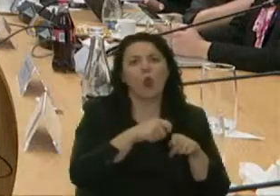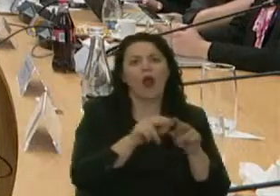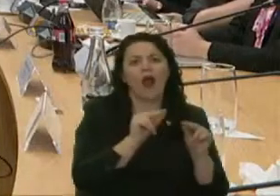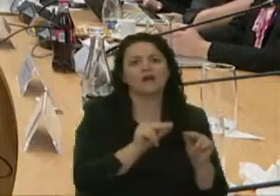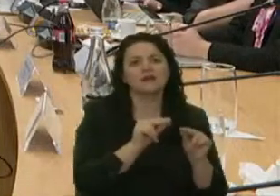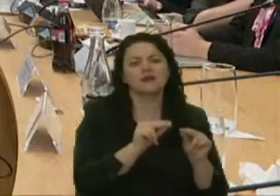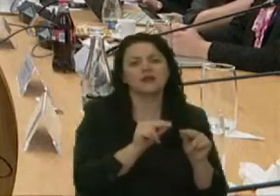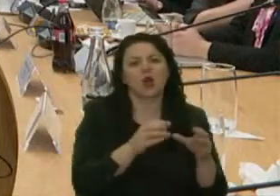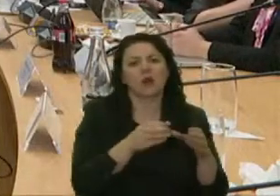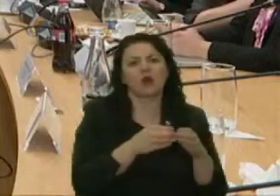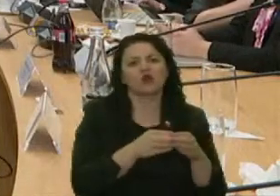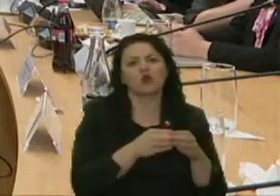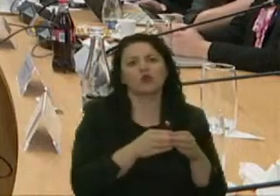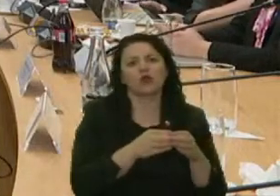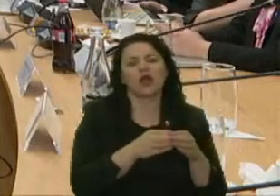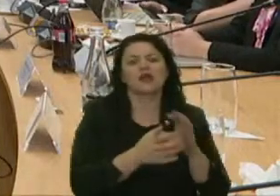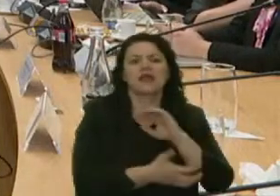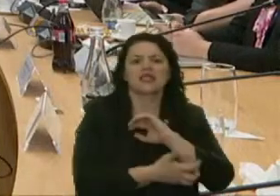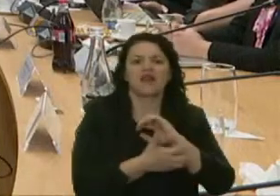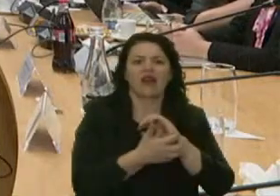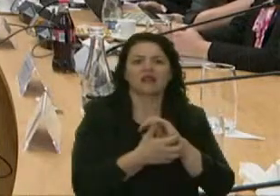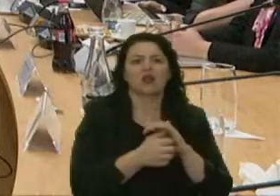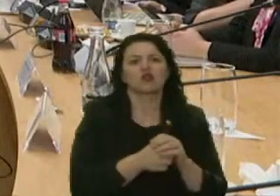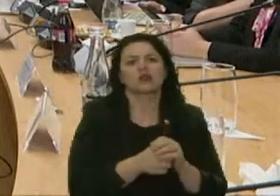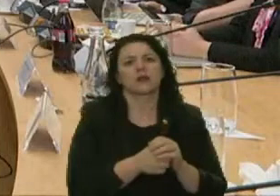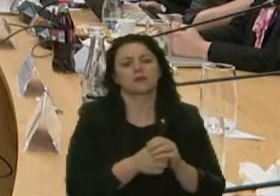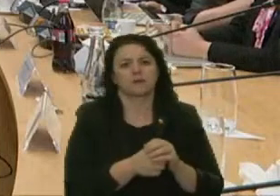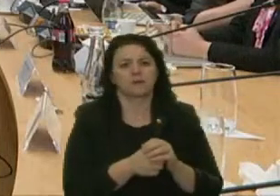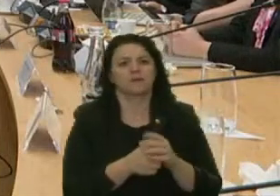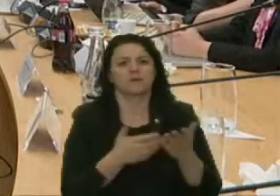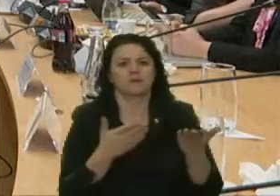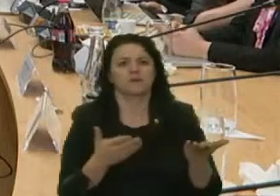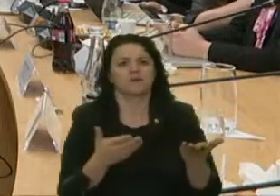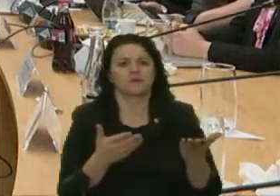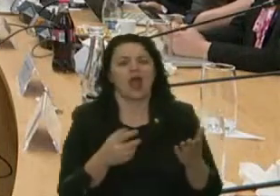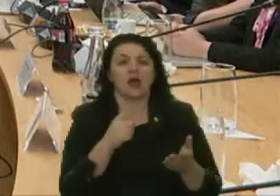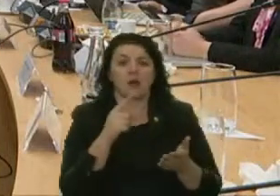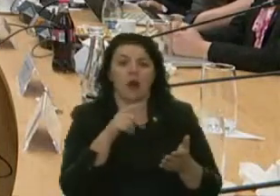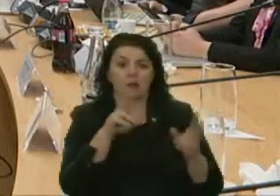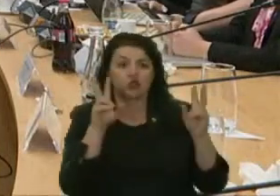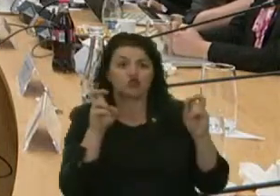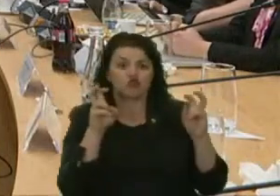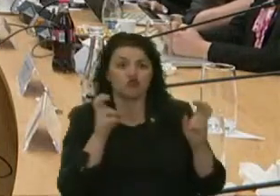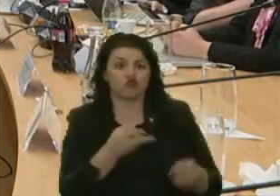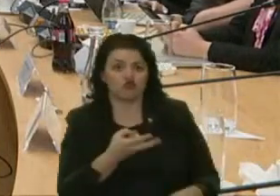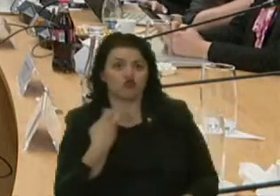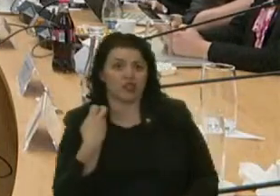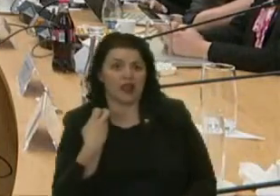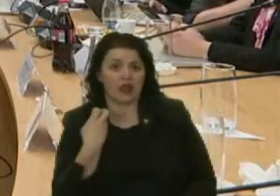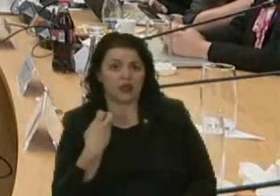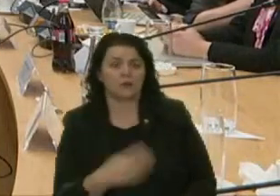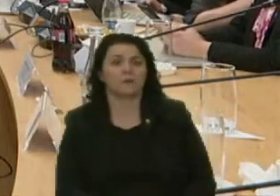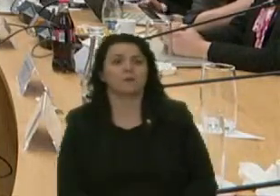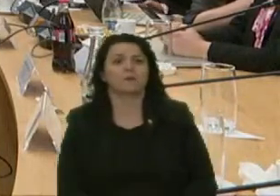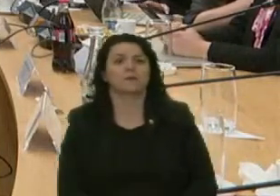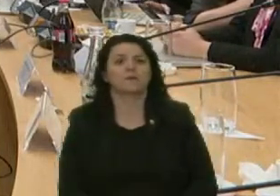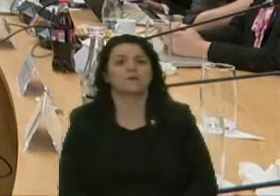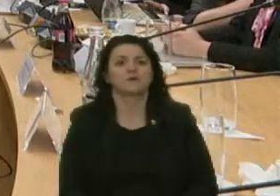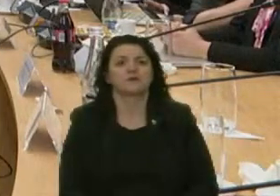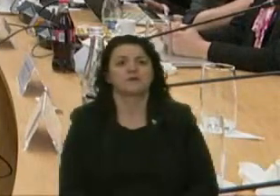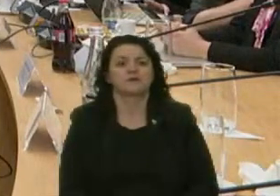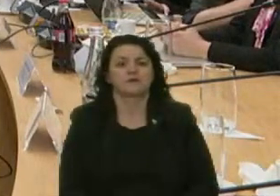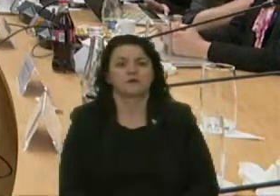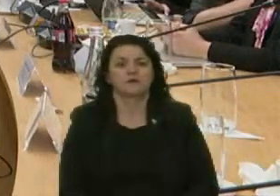pe grupuri dezavantajate am citat din bit Book ul de capitală culturală asumat în unanimitate de consiliul